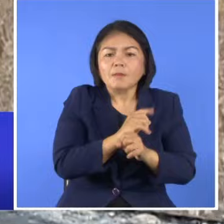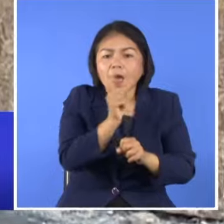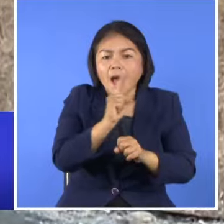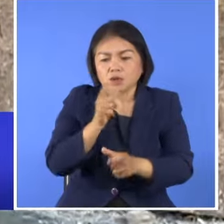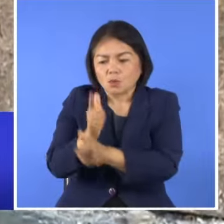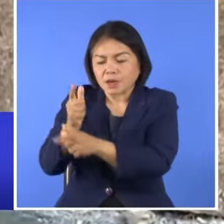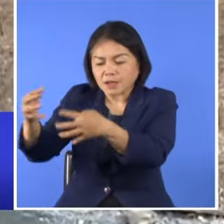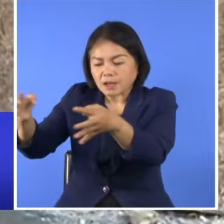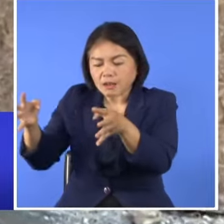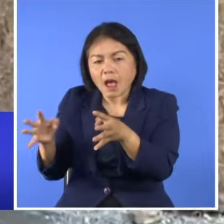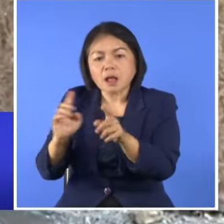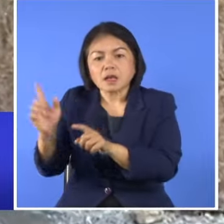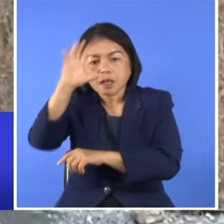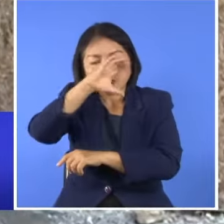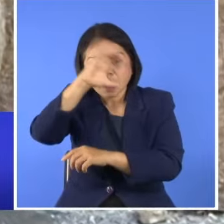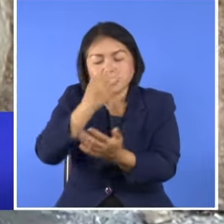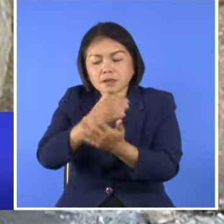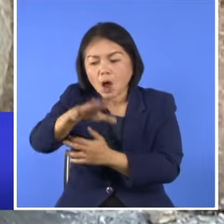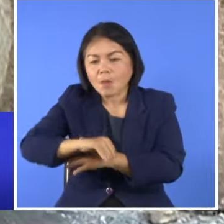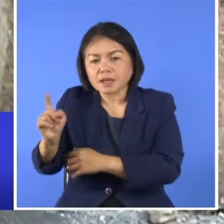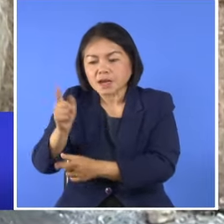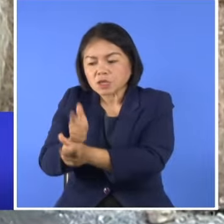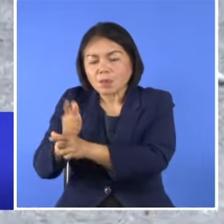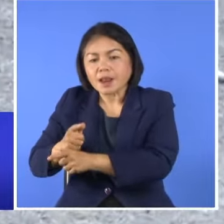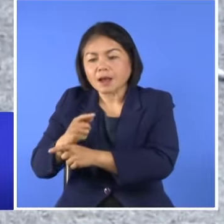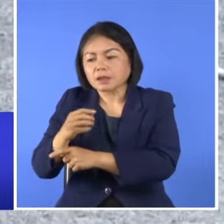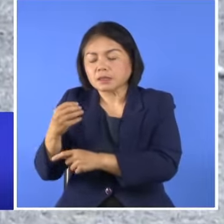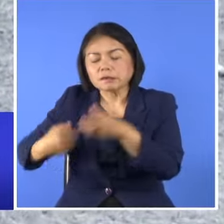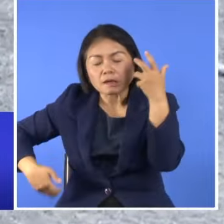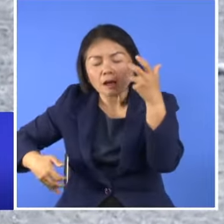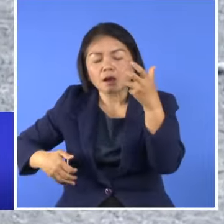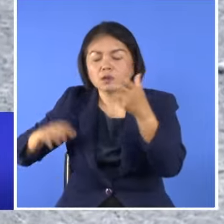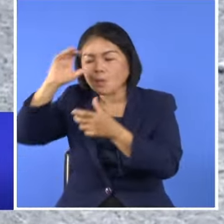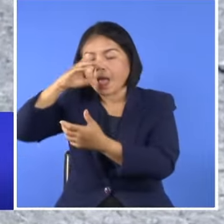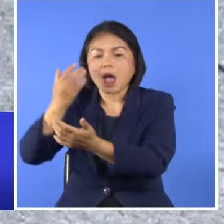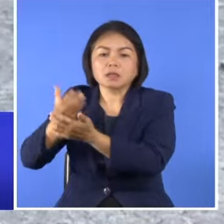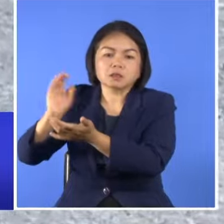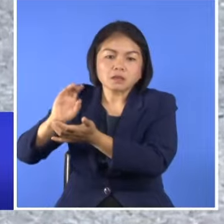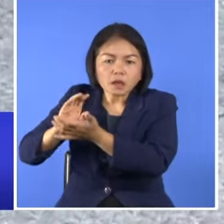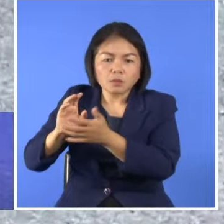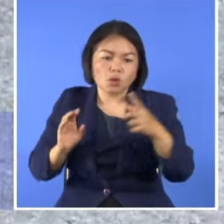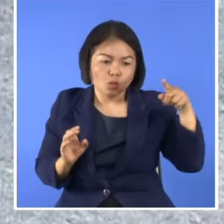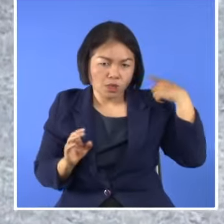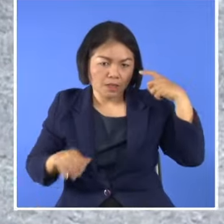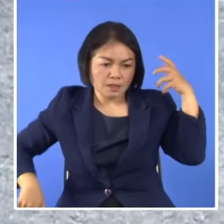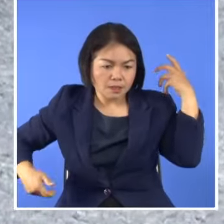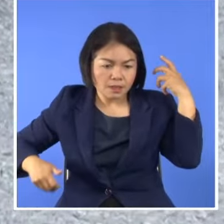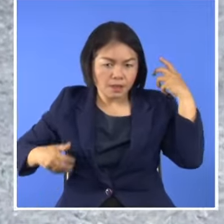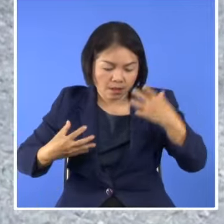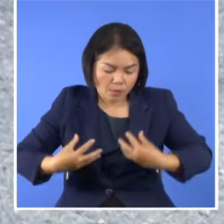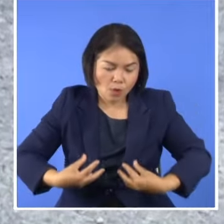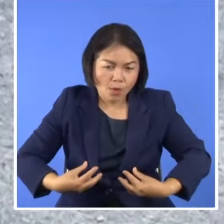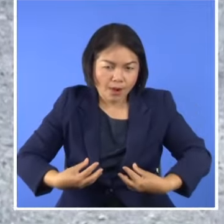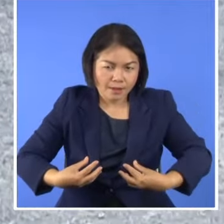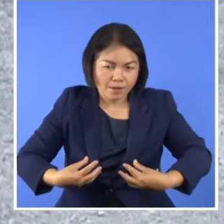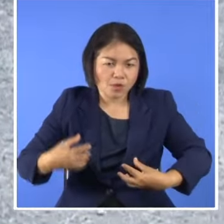ไหนเออมันก็ต้องไปหากันอีกงบประมาณโอ้โหเนี่ยนี่ลุงลิงเพศเมียนมนี่ห้อยเชียว